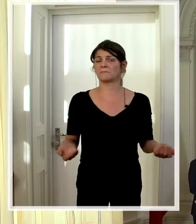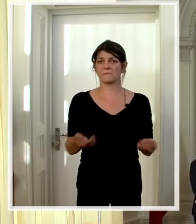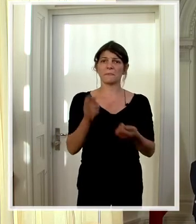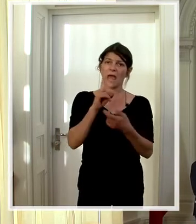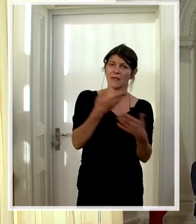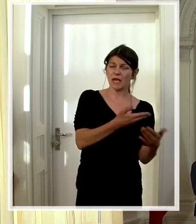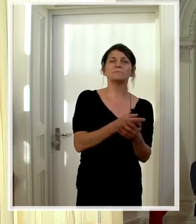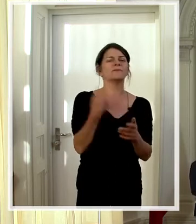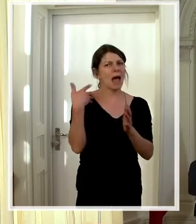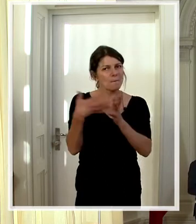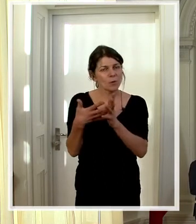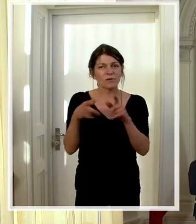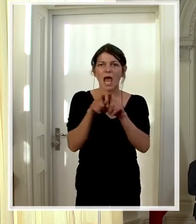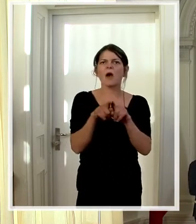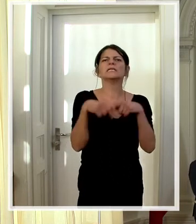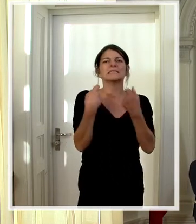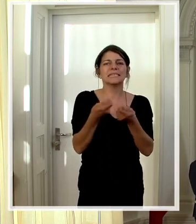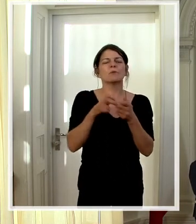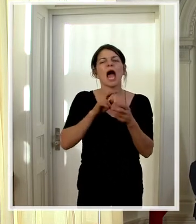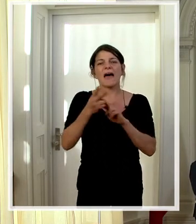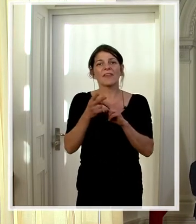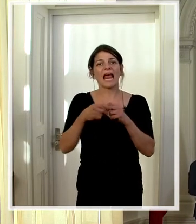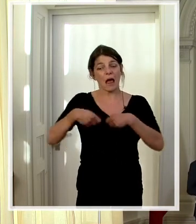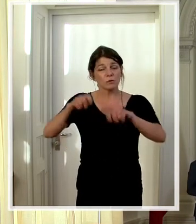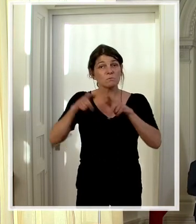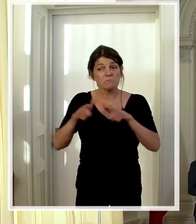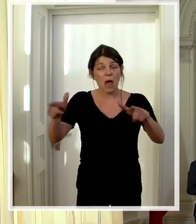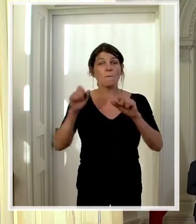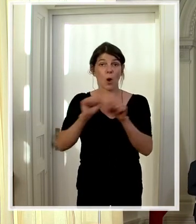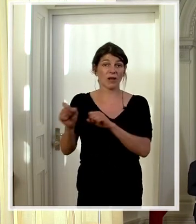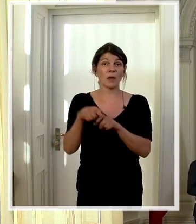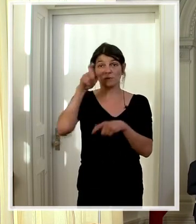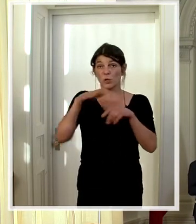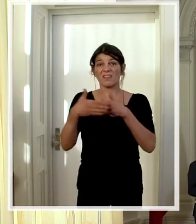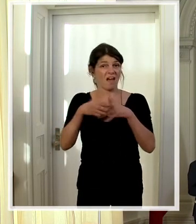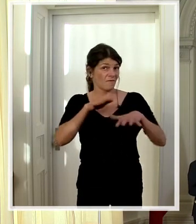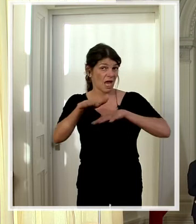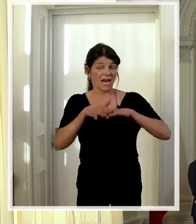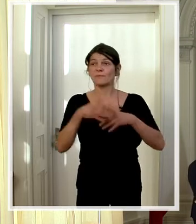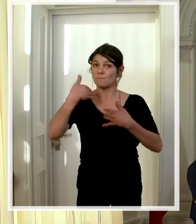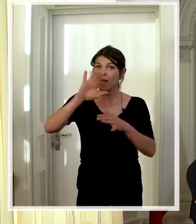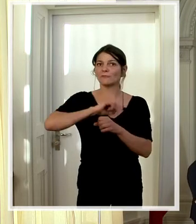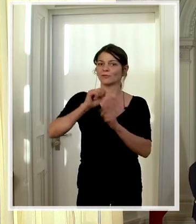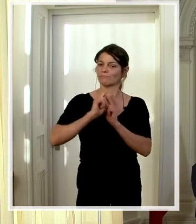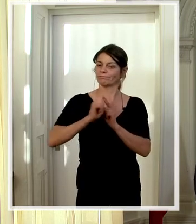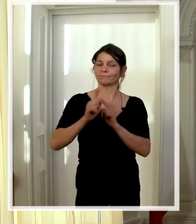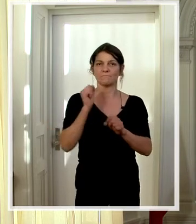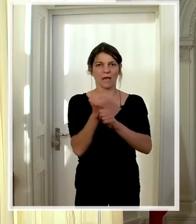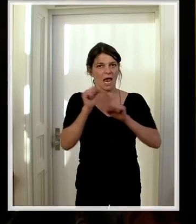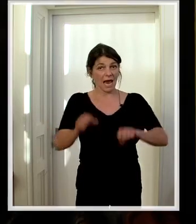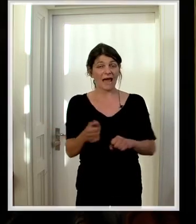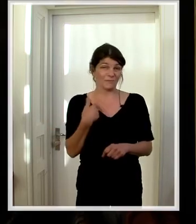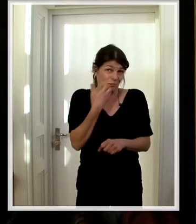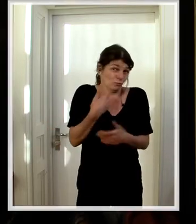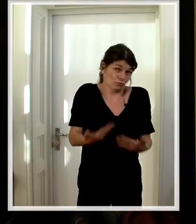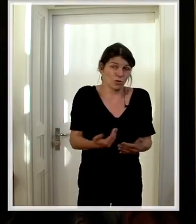auch geprüft und noch einmal gibt es noch andere Ausbaumöglichkeiten, um der Personennahverkehr so vertaktet anzubieten, wie wir es etwa gerne täten.